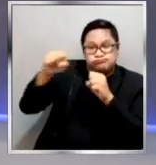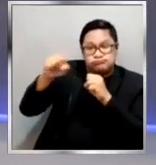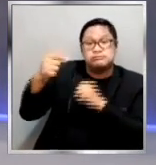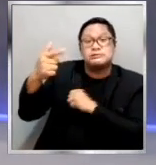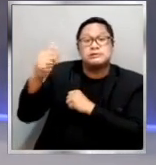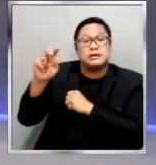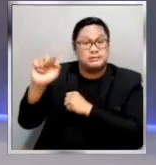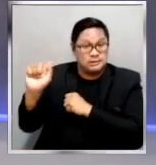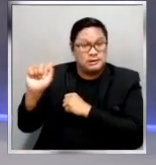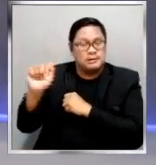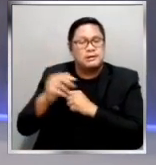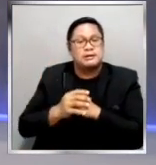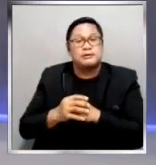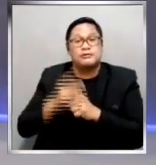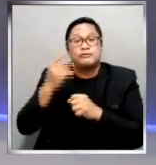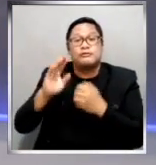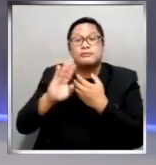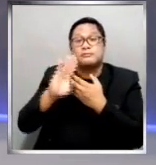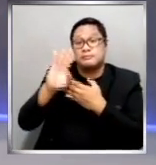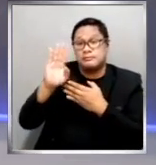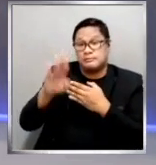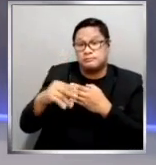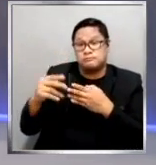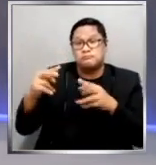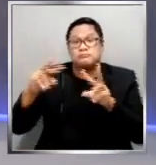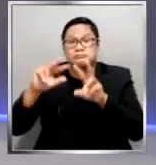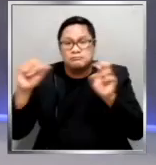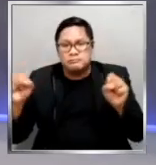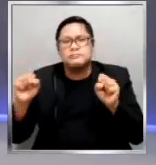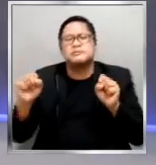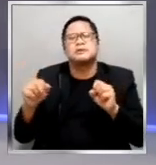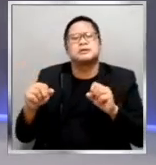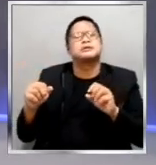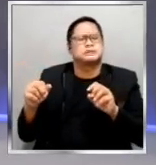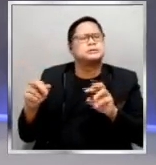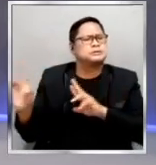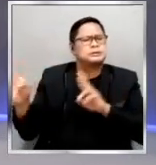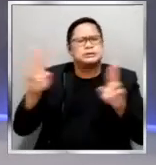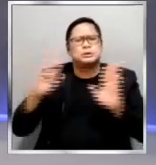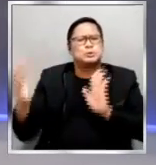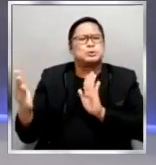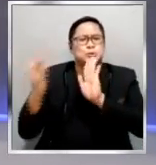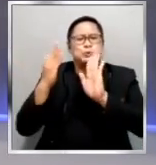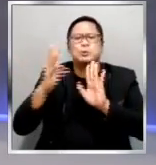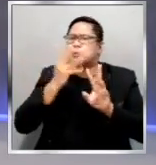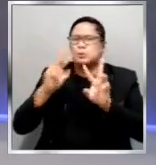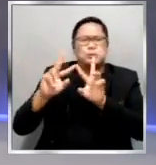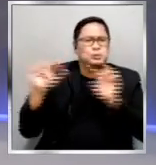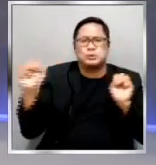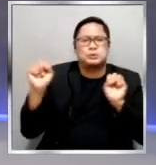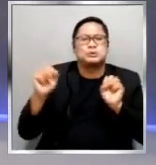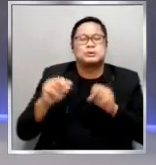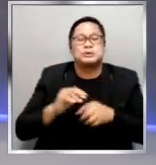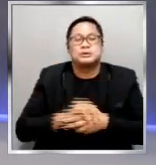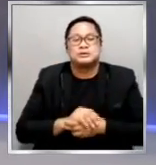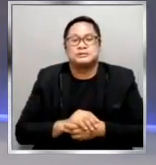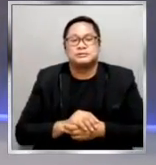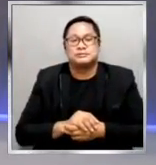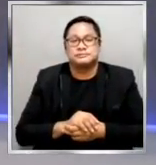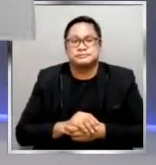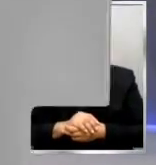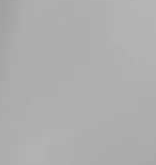niyang pagbabalik sa bakbakan, handa raw siyang humarap sa kahit na sino pang kalaban. Makita mo tayo kay Chino